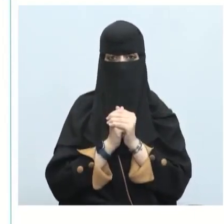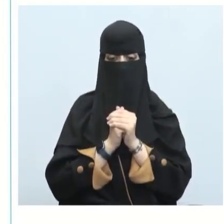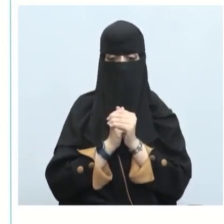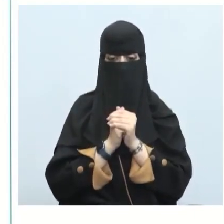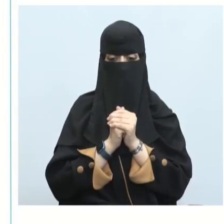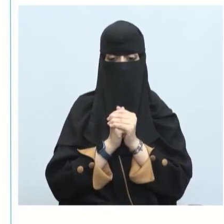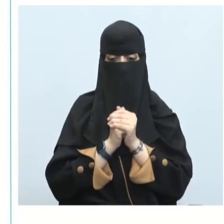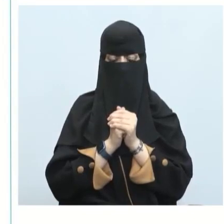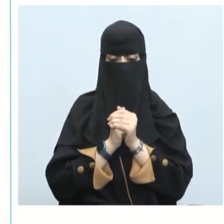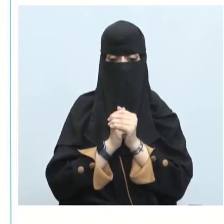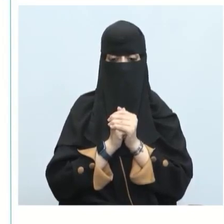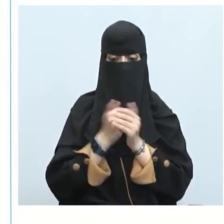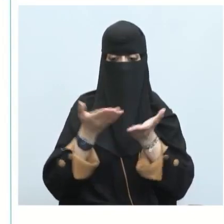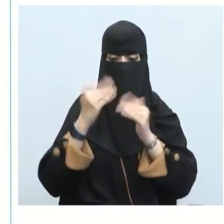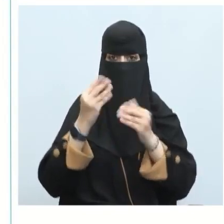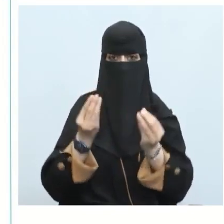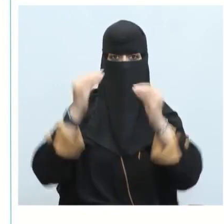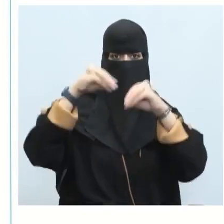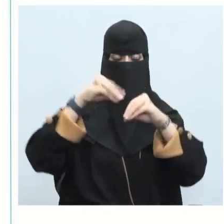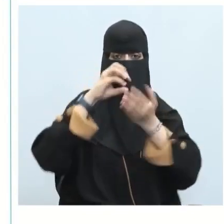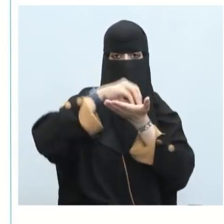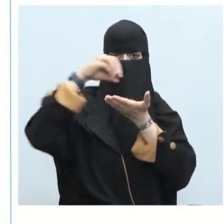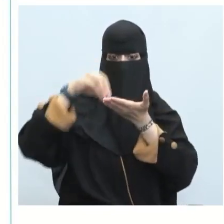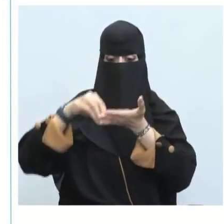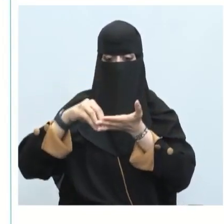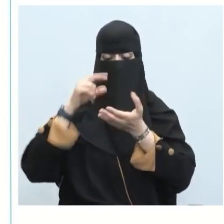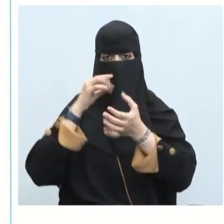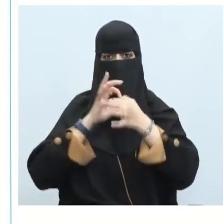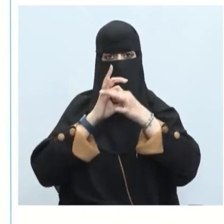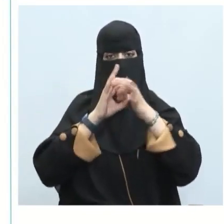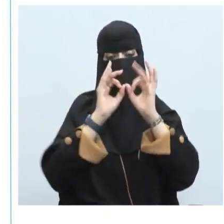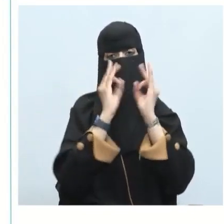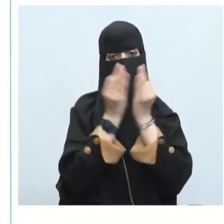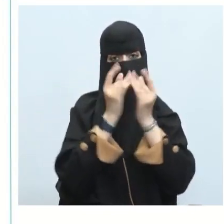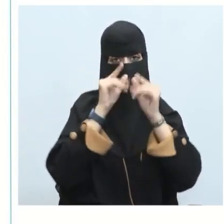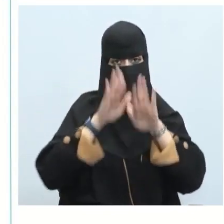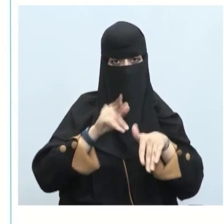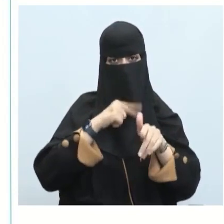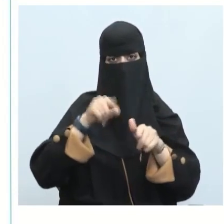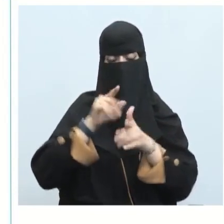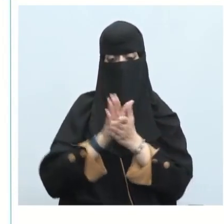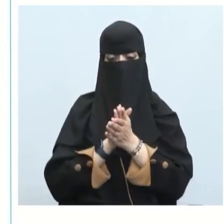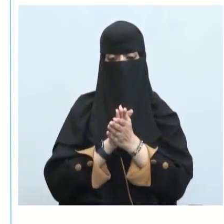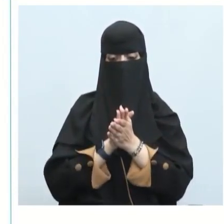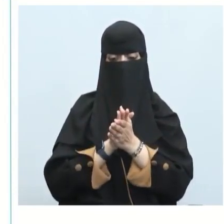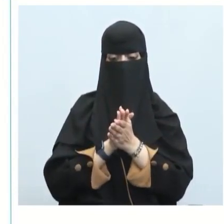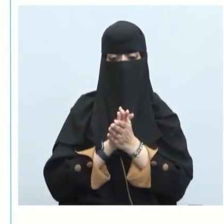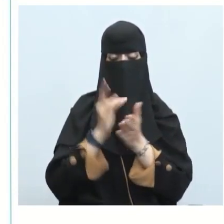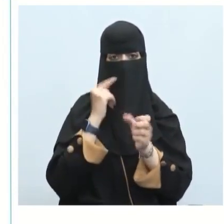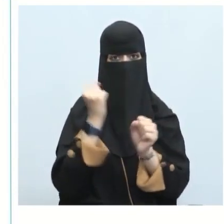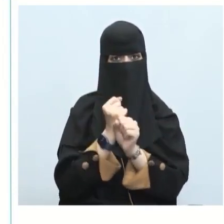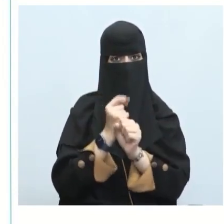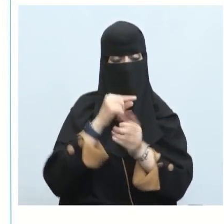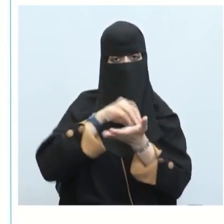مخلصين ايضا من النصائح اضافه وسائل التواصل الاجتماعي